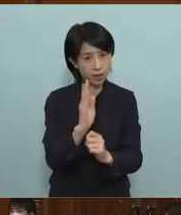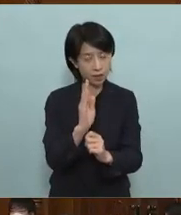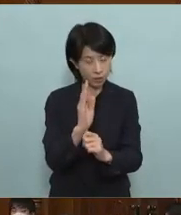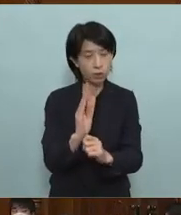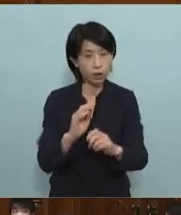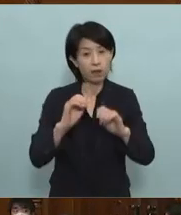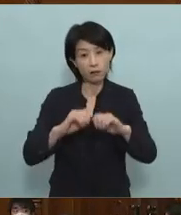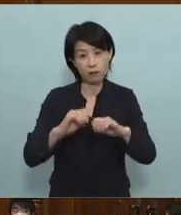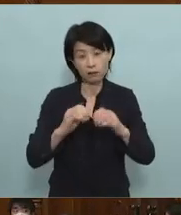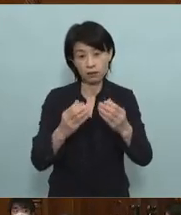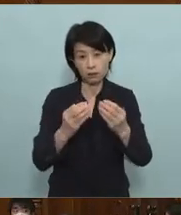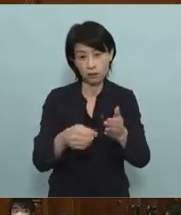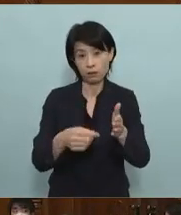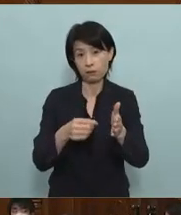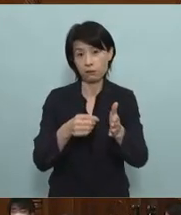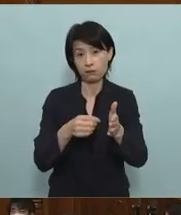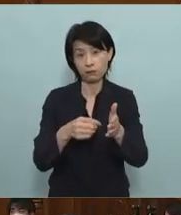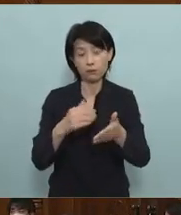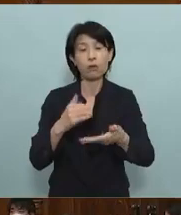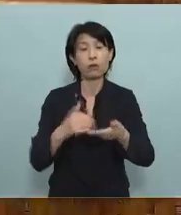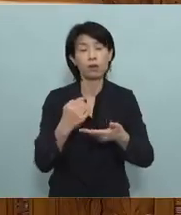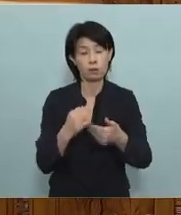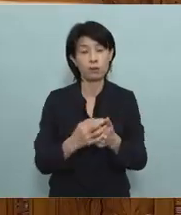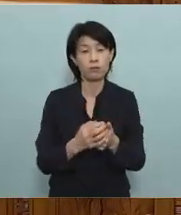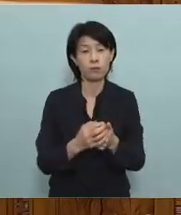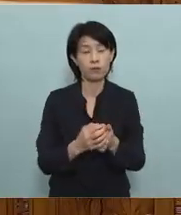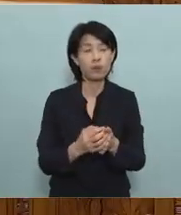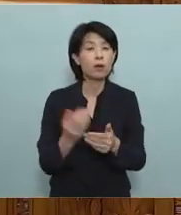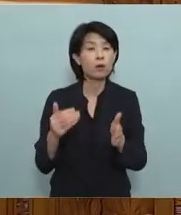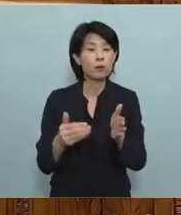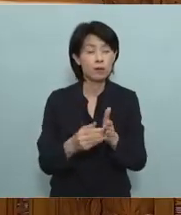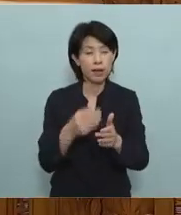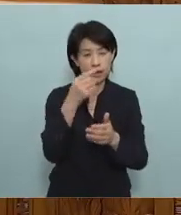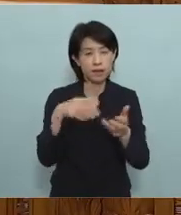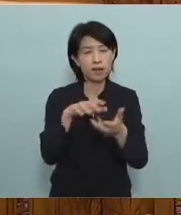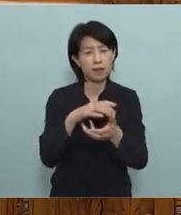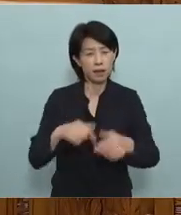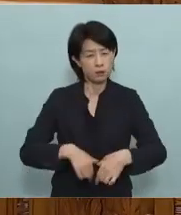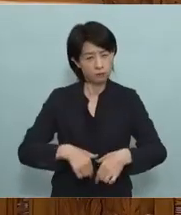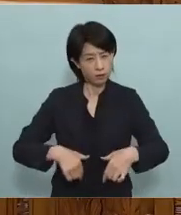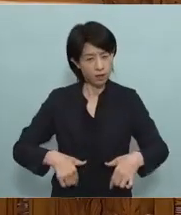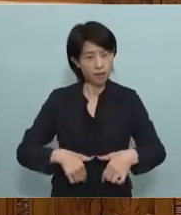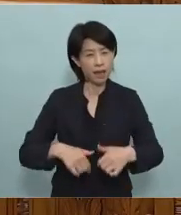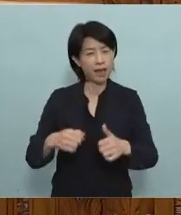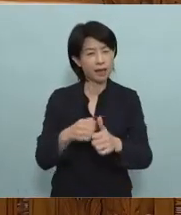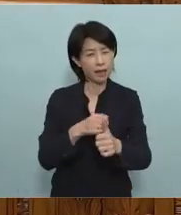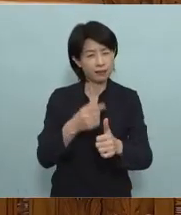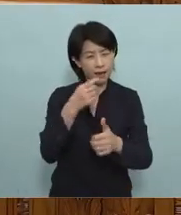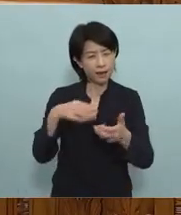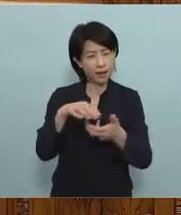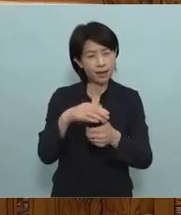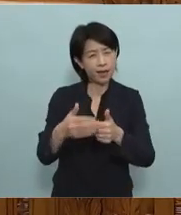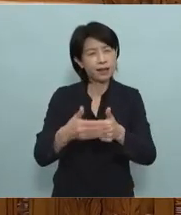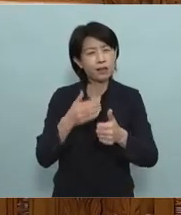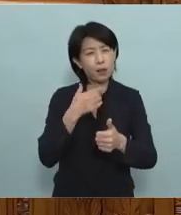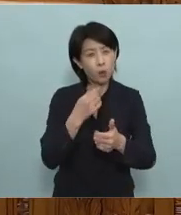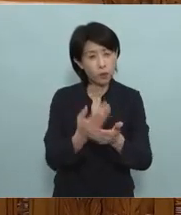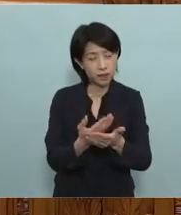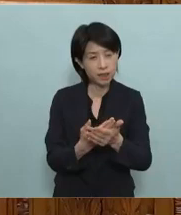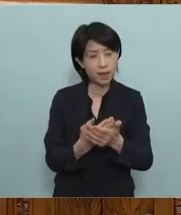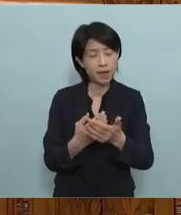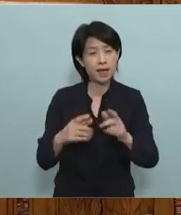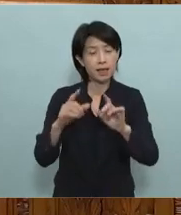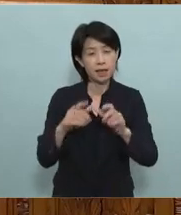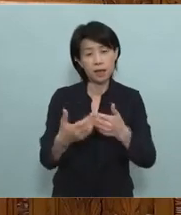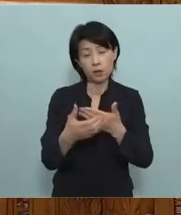事項となったと記載されています。これまで、被害者が勇気を出して虐待被害からの救済や生活保護の申